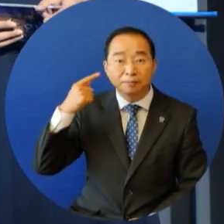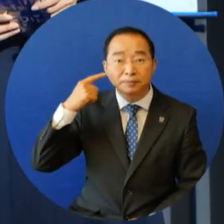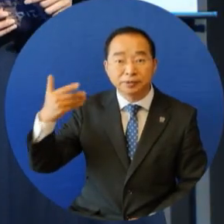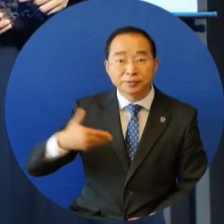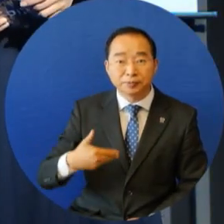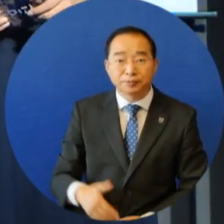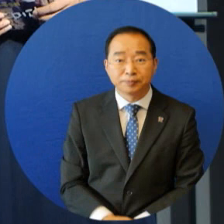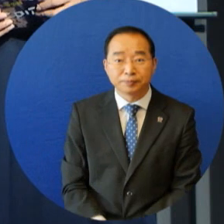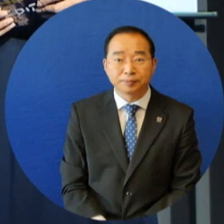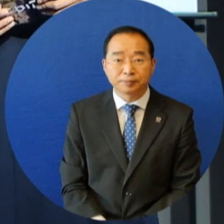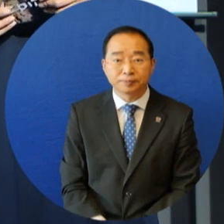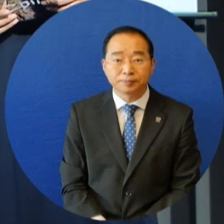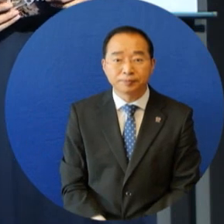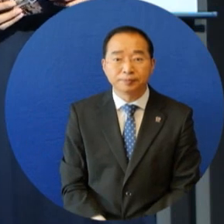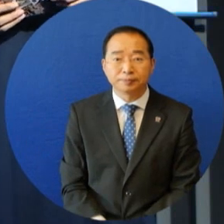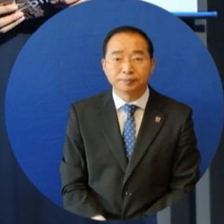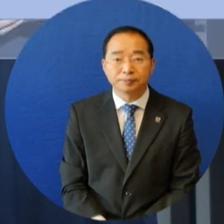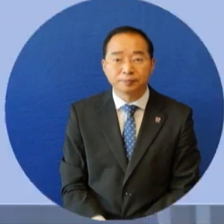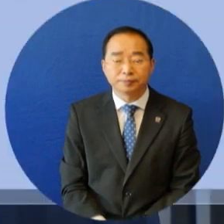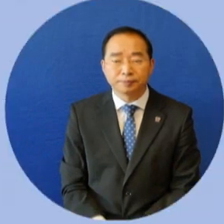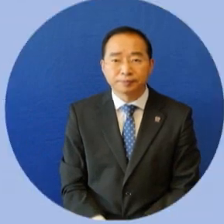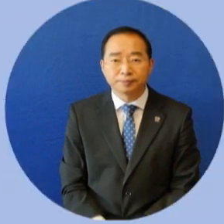자, 다음 질문 받겠습니다.